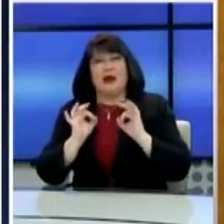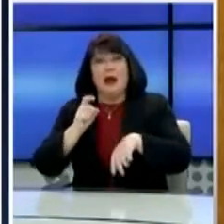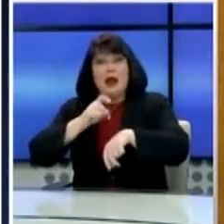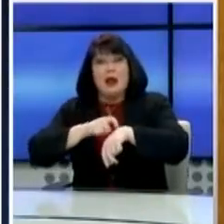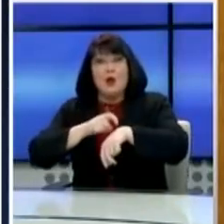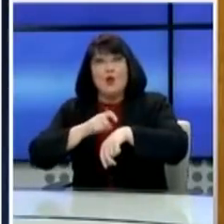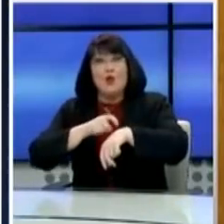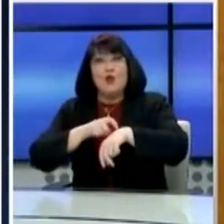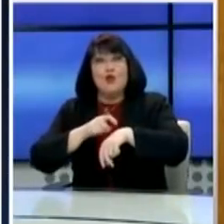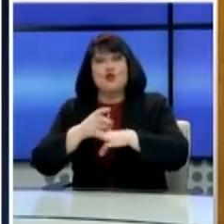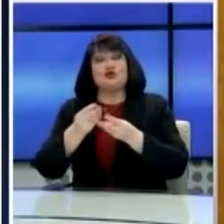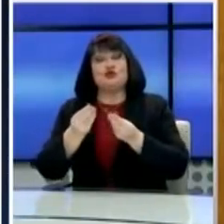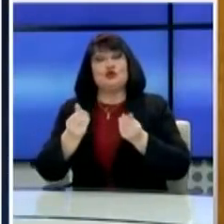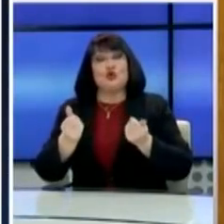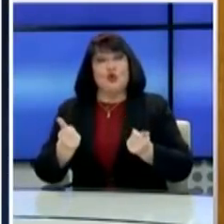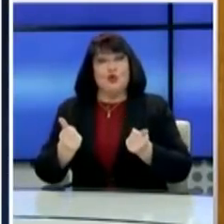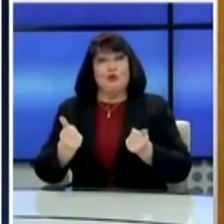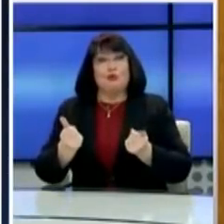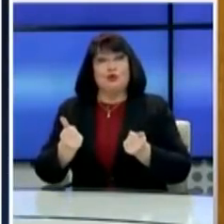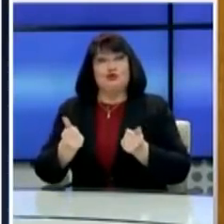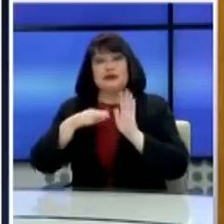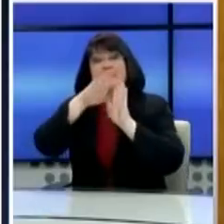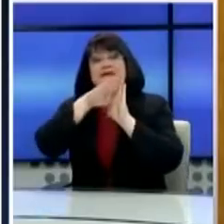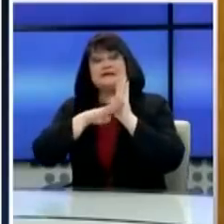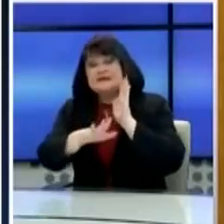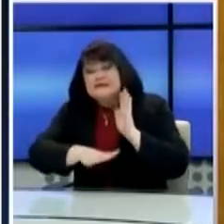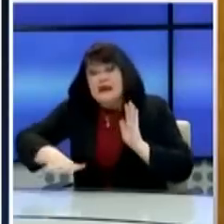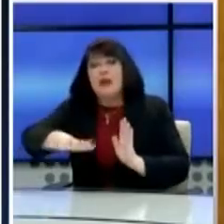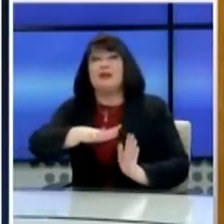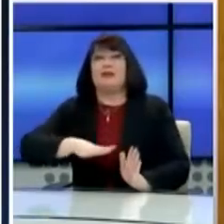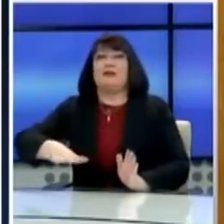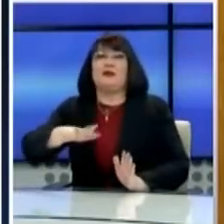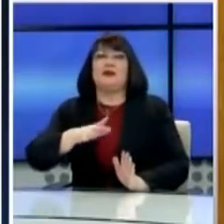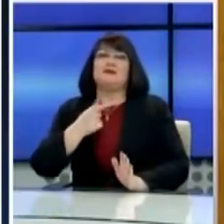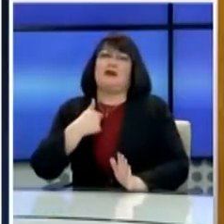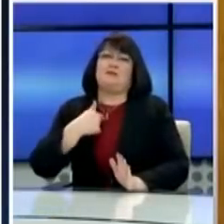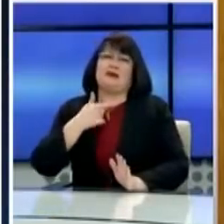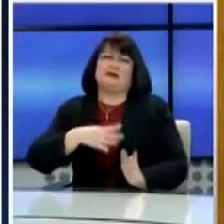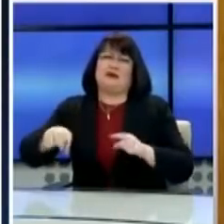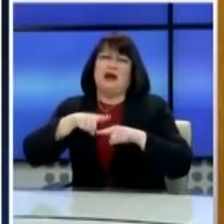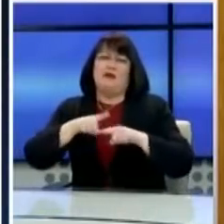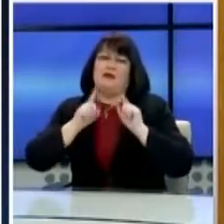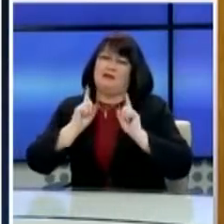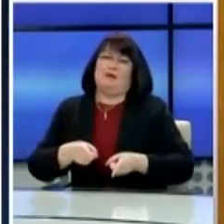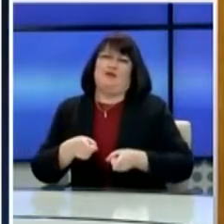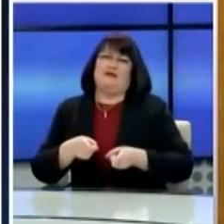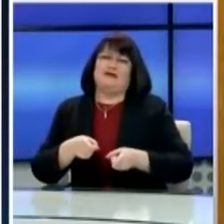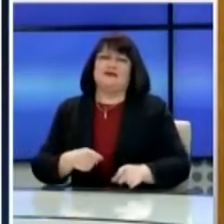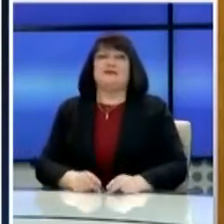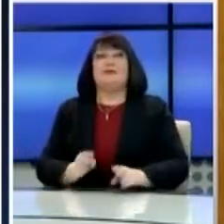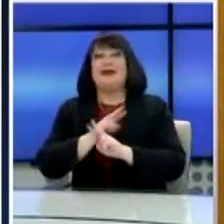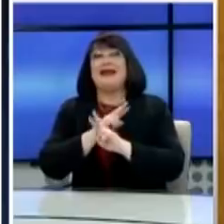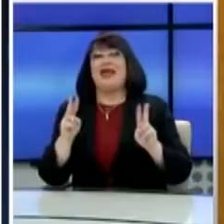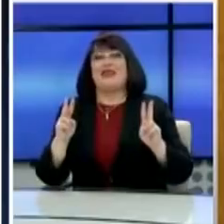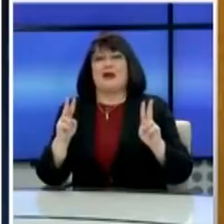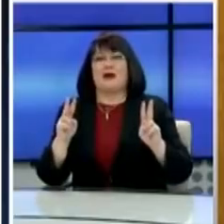θα πρέπει να σου πω ότι στη συνέχεια της ομιλίας του αναφέρθηκε και στο επόμενο βήμα που έχει προαναγγείλει ότι θα κάνει αυτή η κυβέρνηση. Το προανήγγειλε